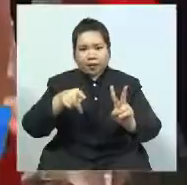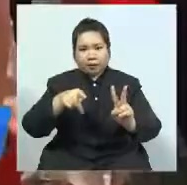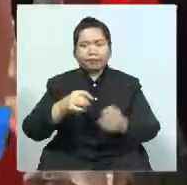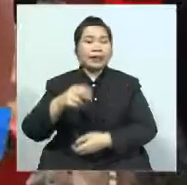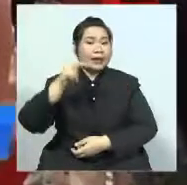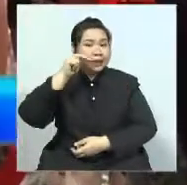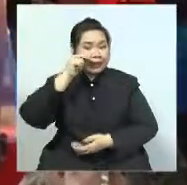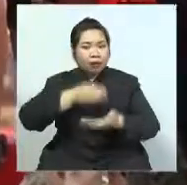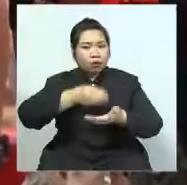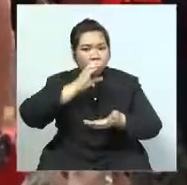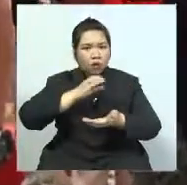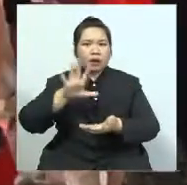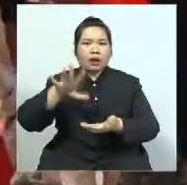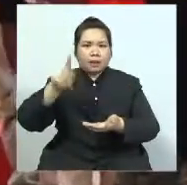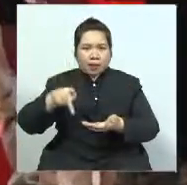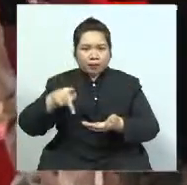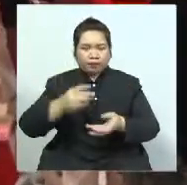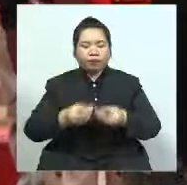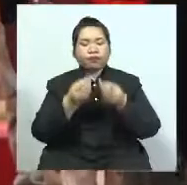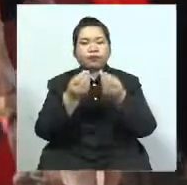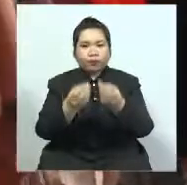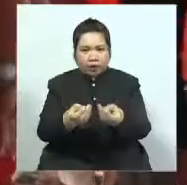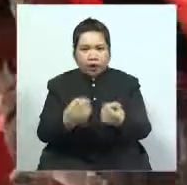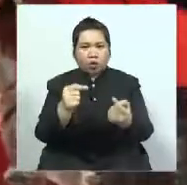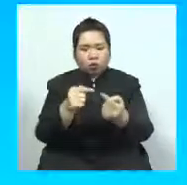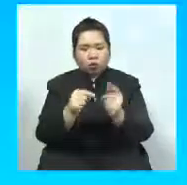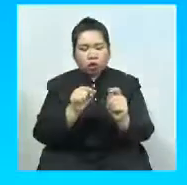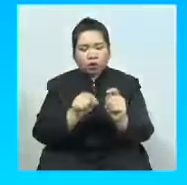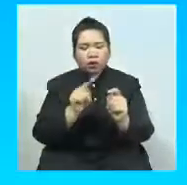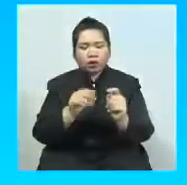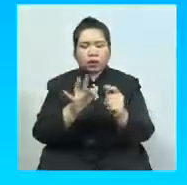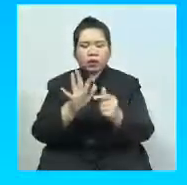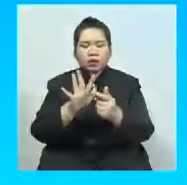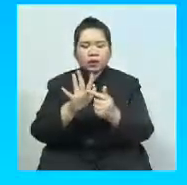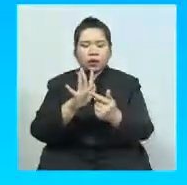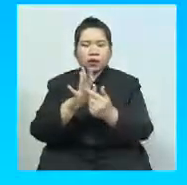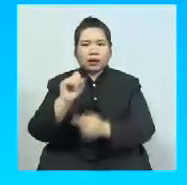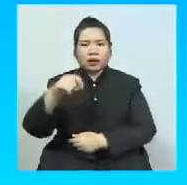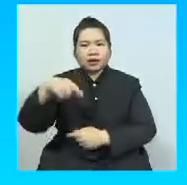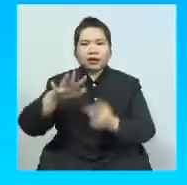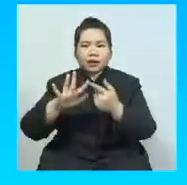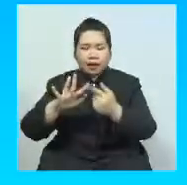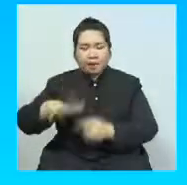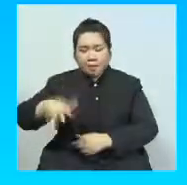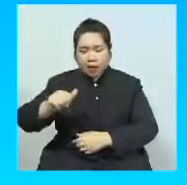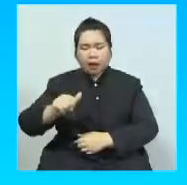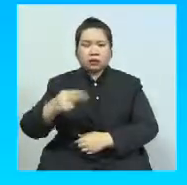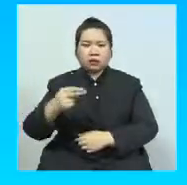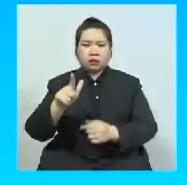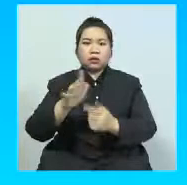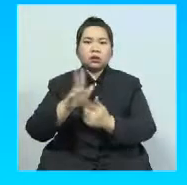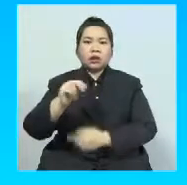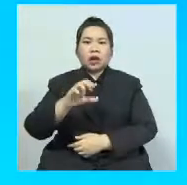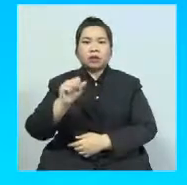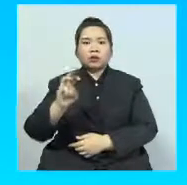อีก 5,000 ขวดด้วยกันไปมอบให้กับผู้ประสบภัยในอำเภอท่าแซะอำเภอเมืองชุมพรแล้วก็ที่อำเภอหลังสวนค่ะโดยทางผู้ว่าราช